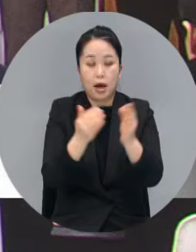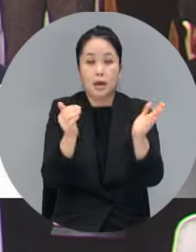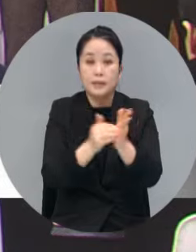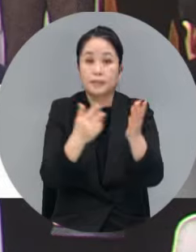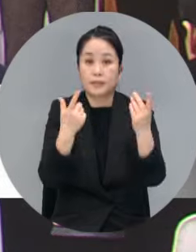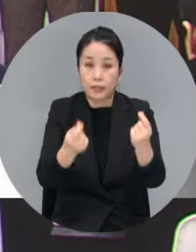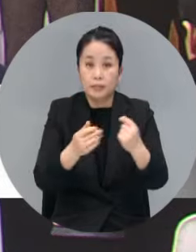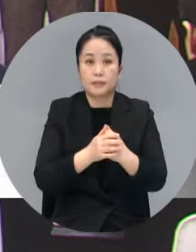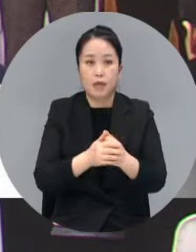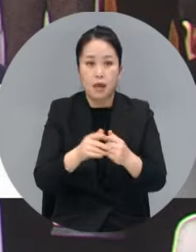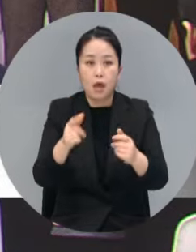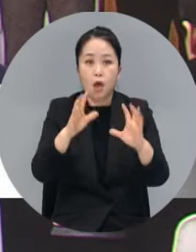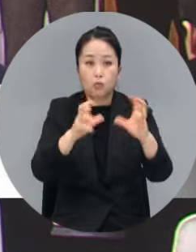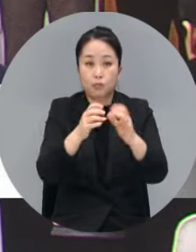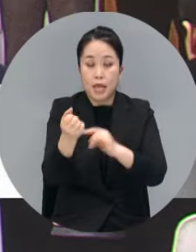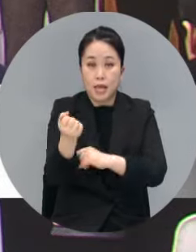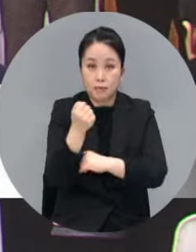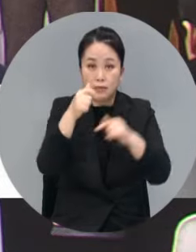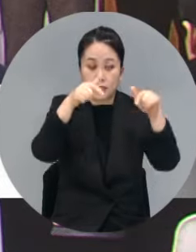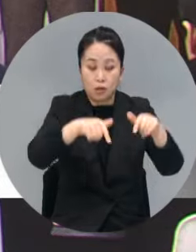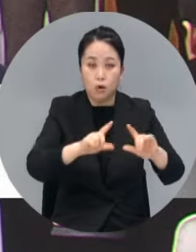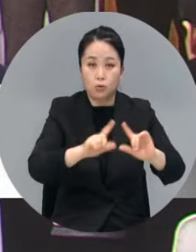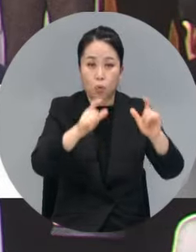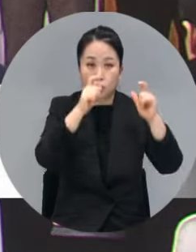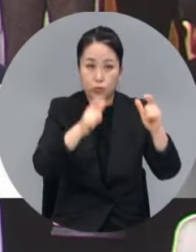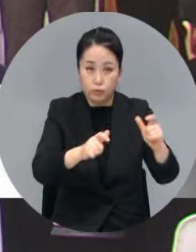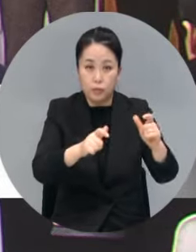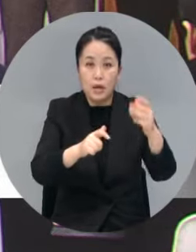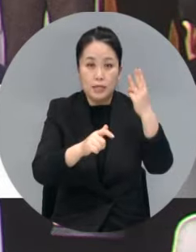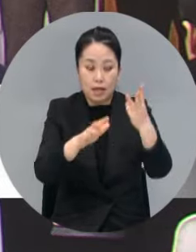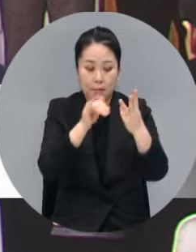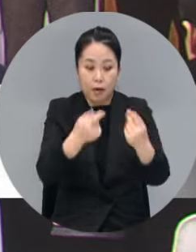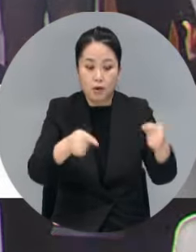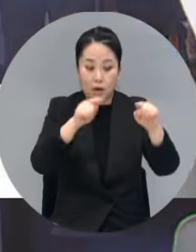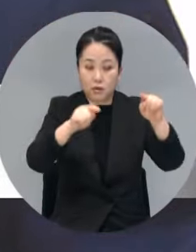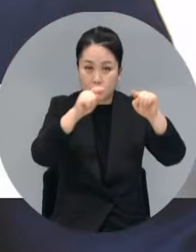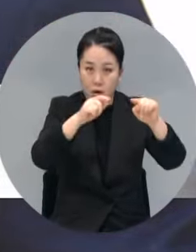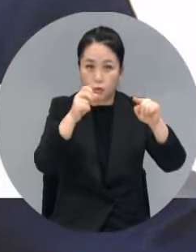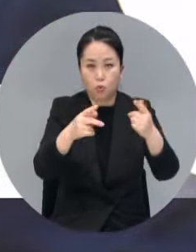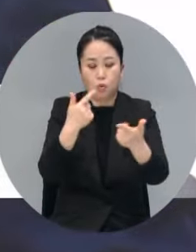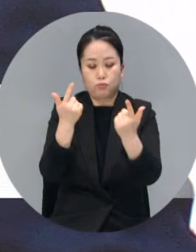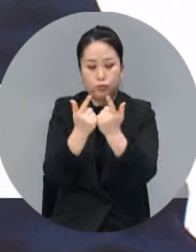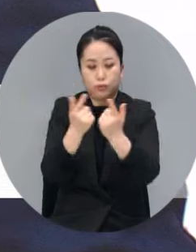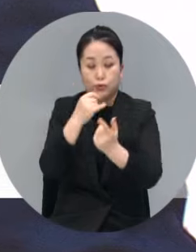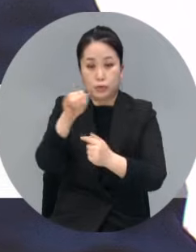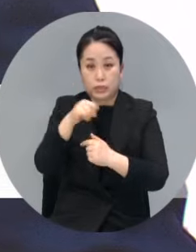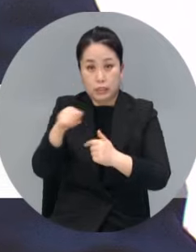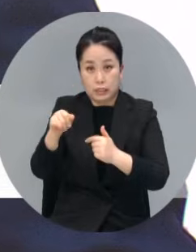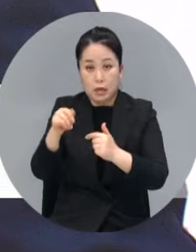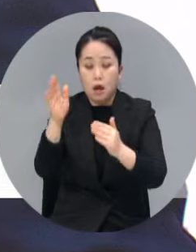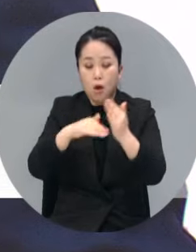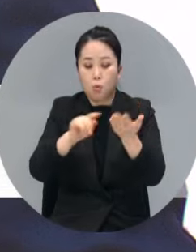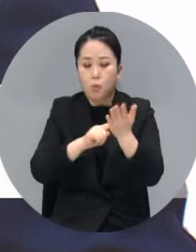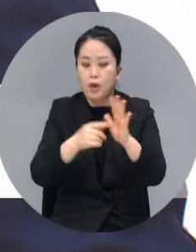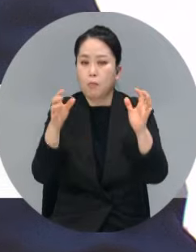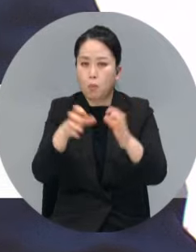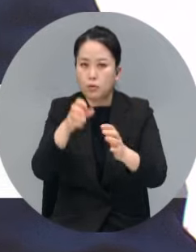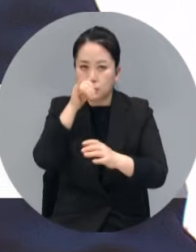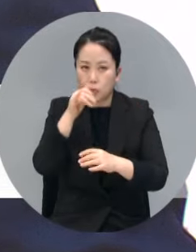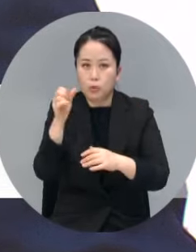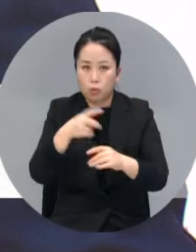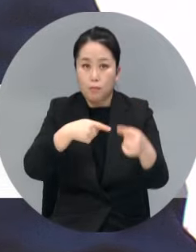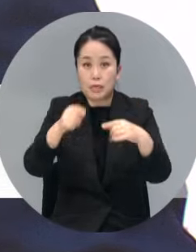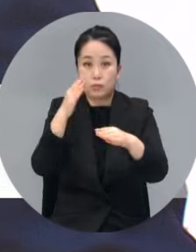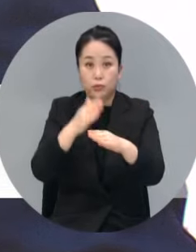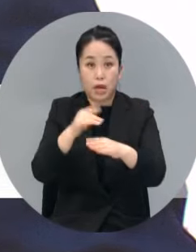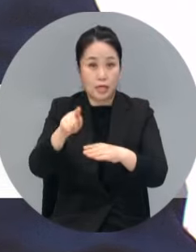진행과 북구의 후보 공모에 나섰고 공천 속도가 빨랐던 더불어민주당은 내일 경선 3곳의 결과를